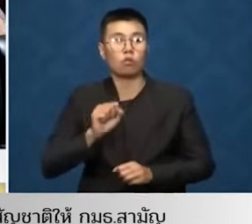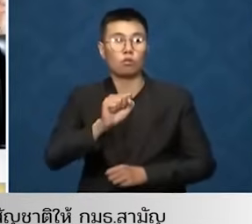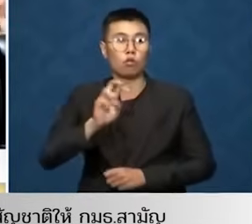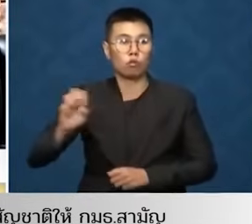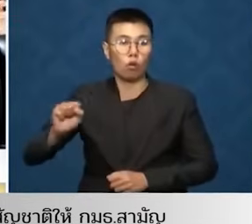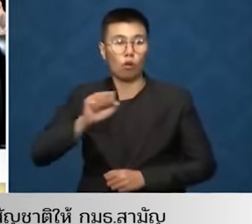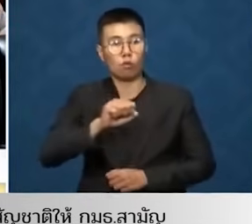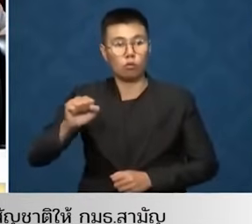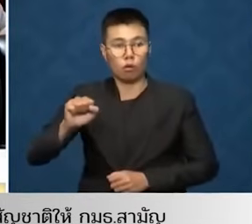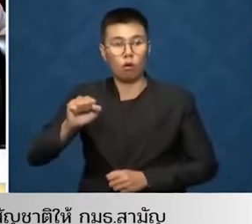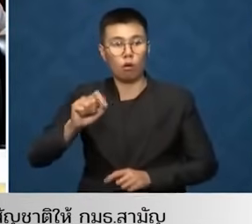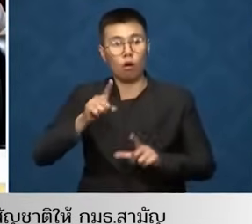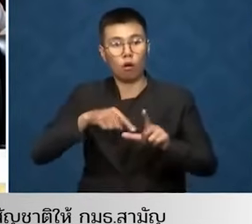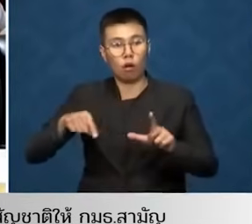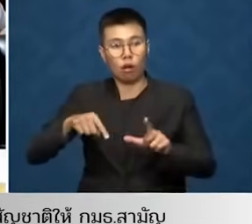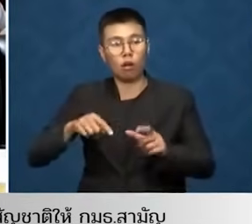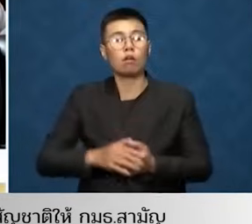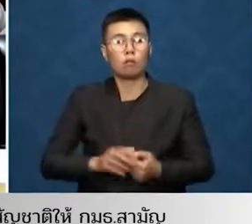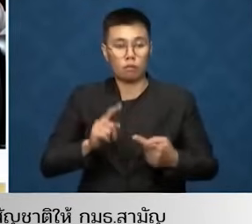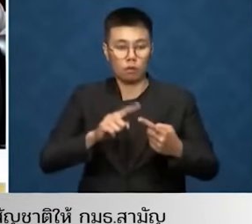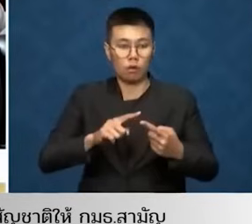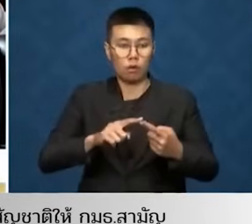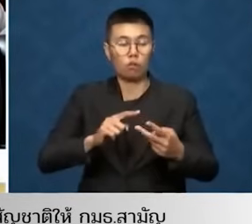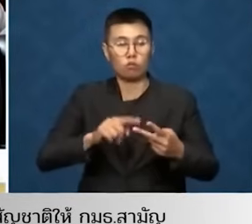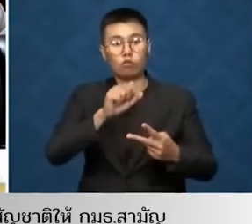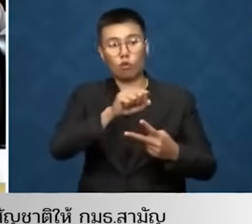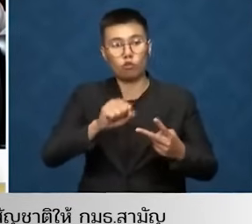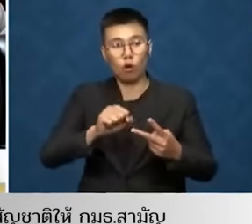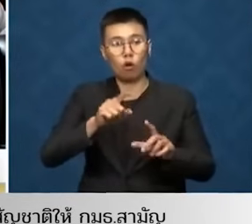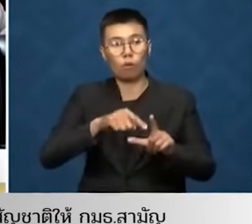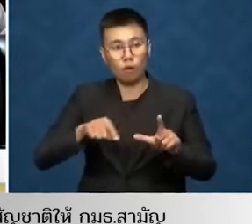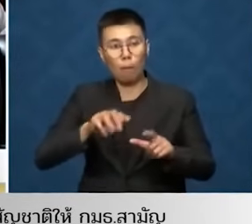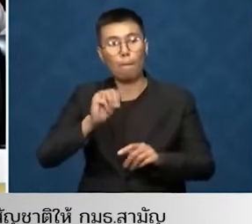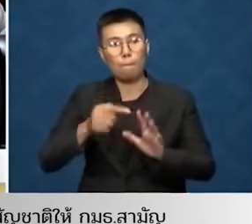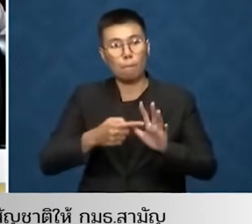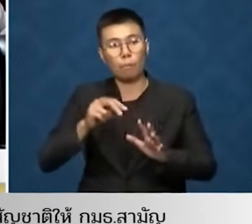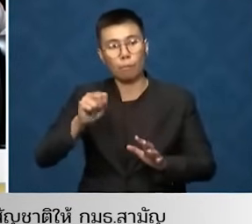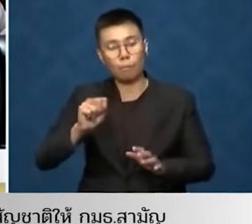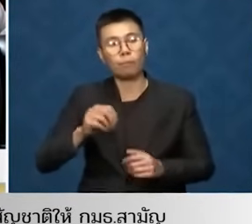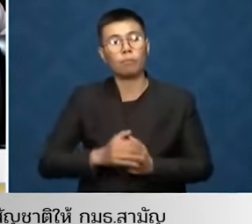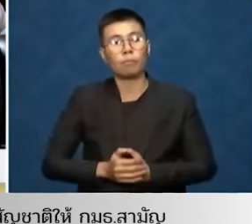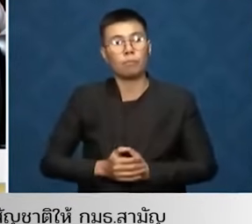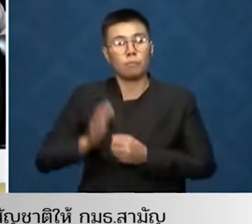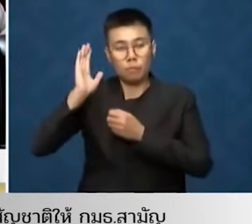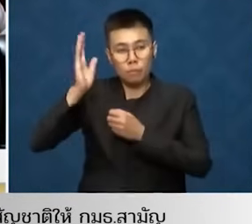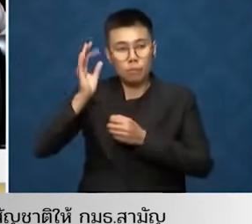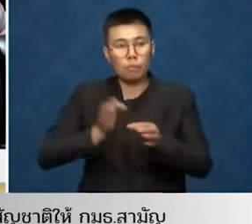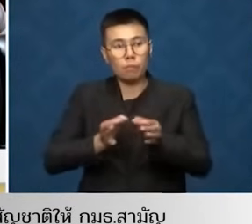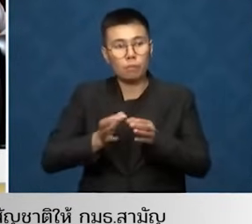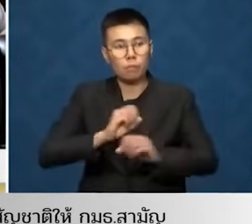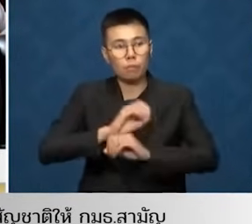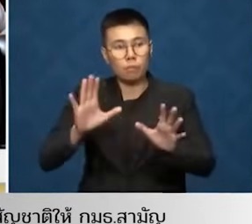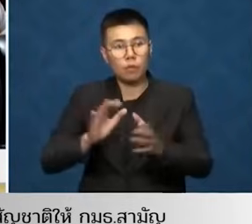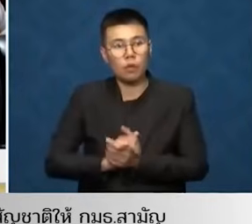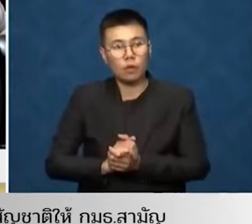านเช่นคุณทิศนาชุนทวันนะคะคุณณัฐพลโตวิจักชัยกุลคุณมานพคีรีภูวดลได้อภิปรายเหตุผลไปแล้วอย่างชัดเจ